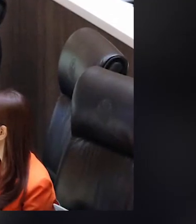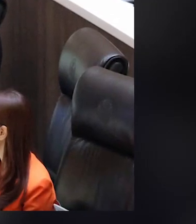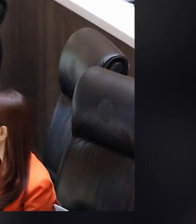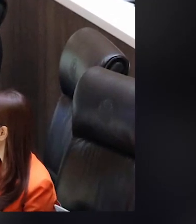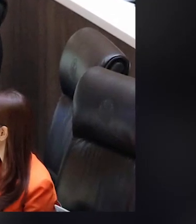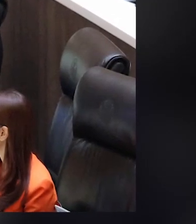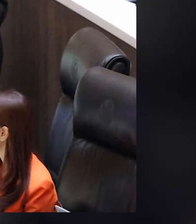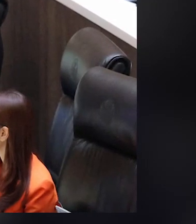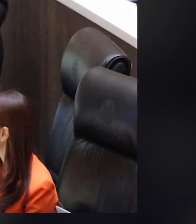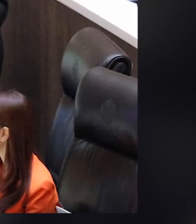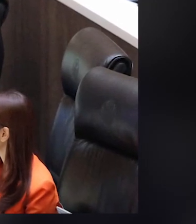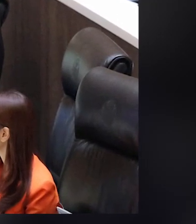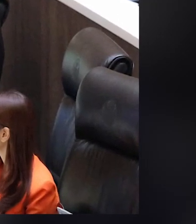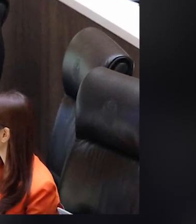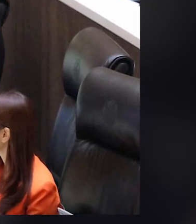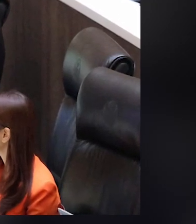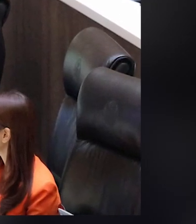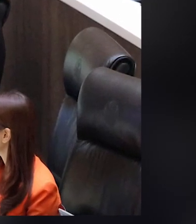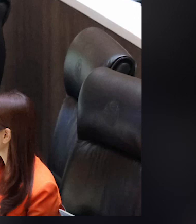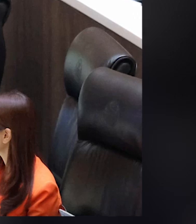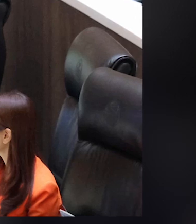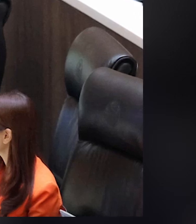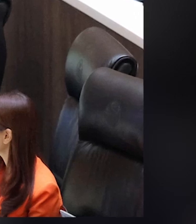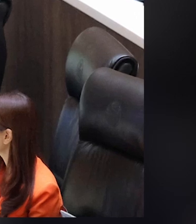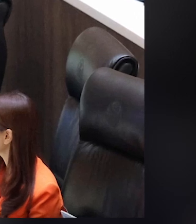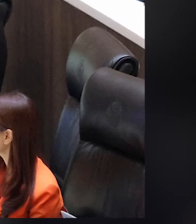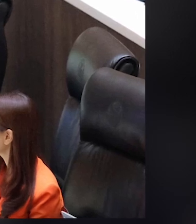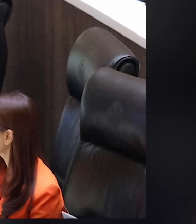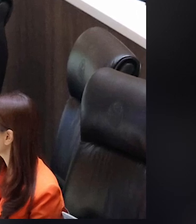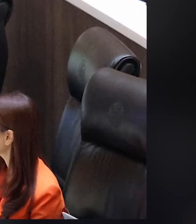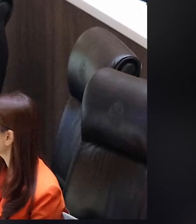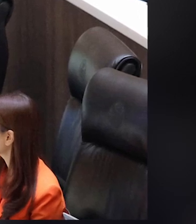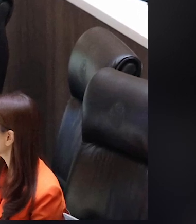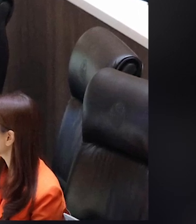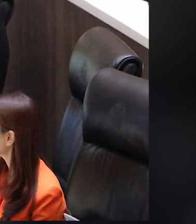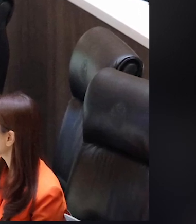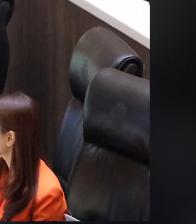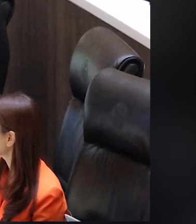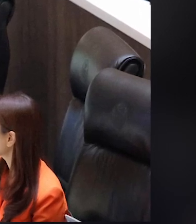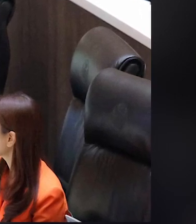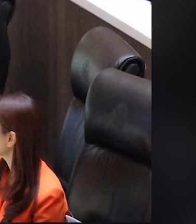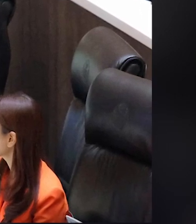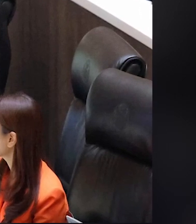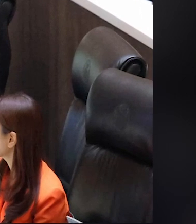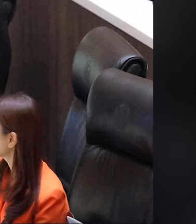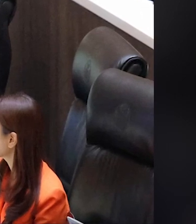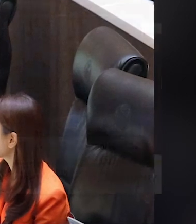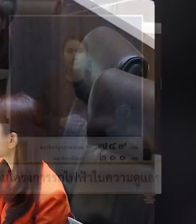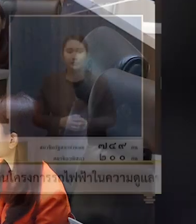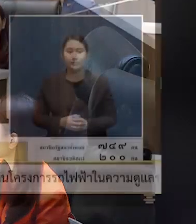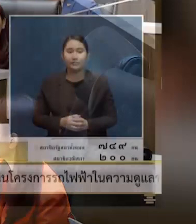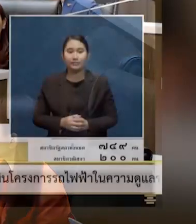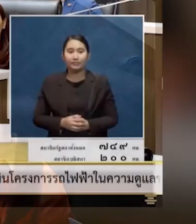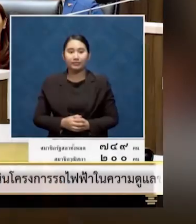นตรีรอบแรกยังไม่สามารถดำรงตำแหน่งนายกได้ผลที่ออกมาทำให้ประชาชนเป็นจำนวนมาก